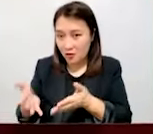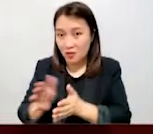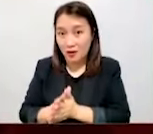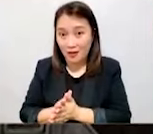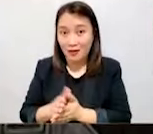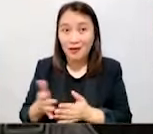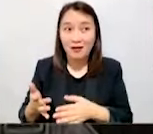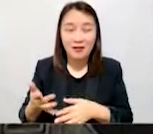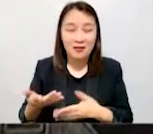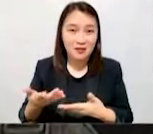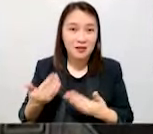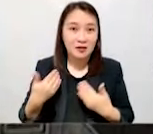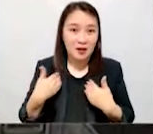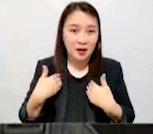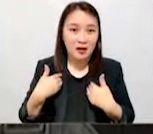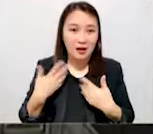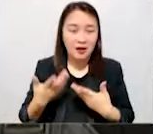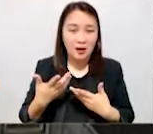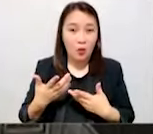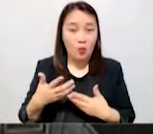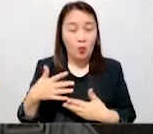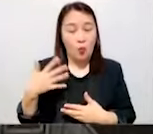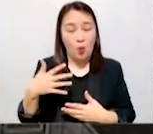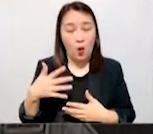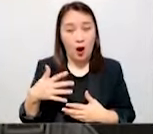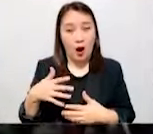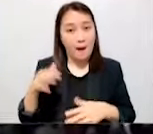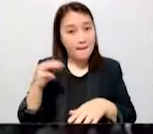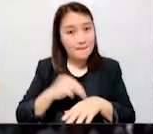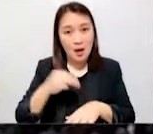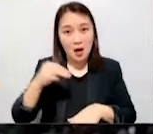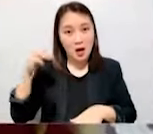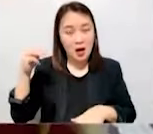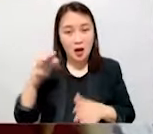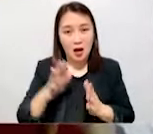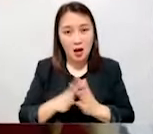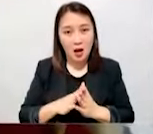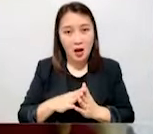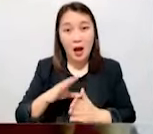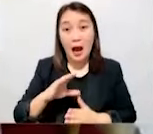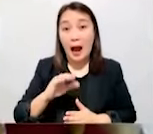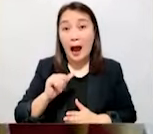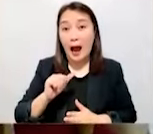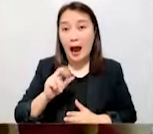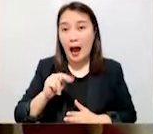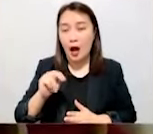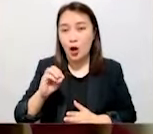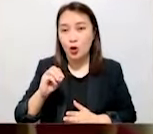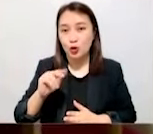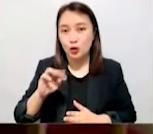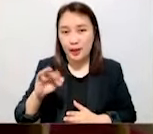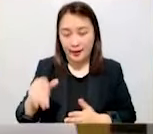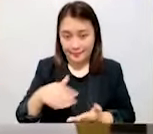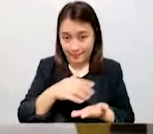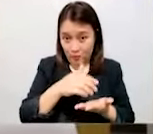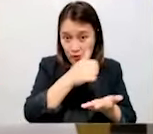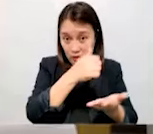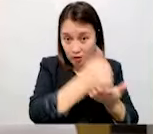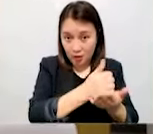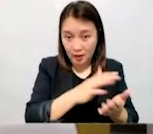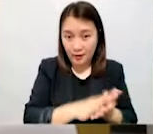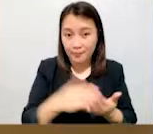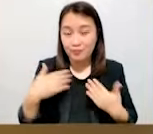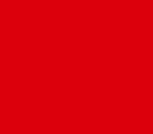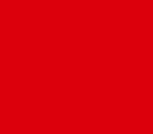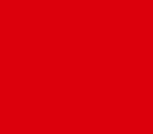ng Vatican na isa itong himala, kaya nagdesisyon silang i-canonize na para maging santo ang batang